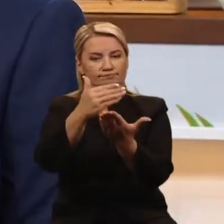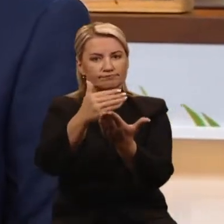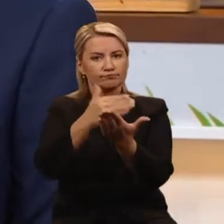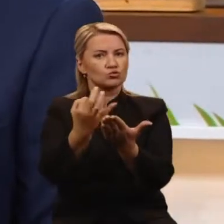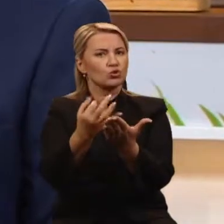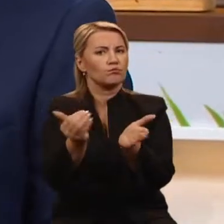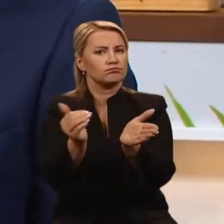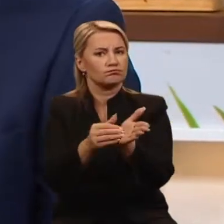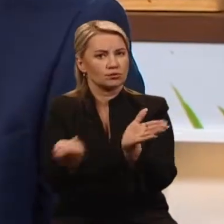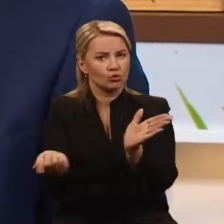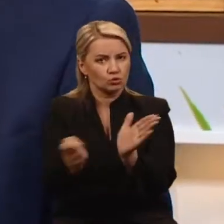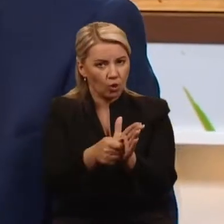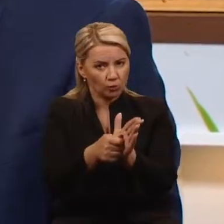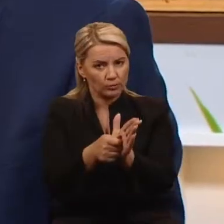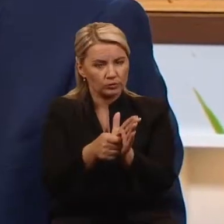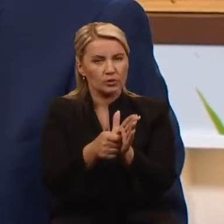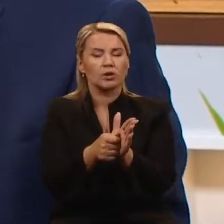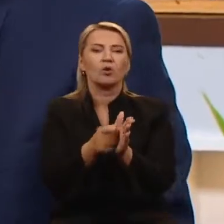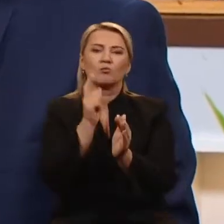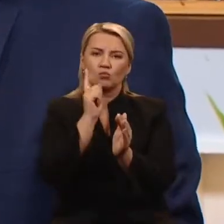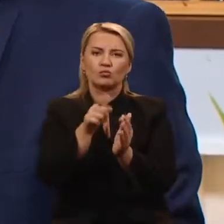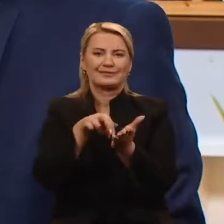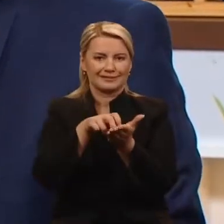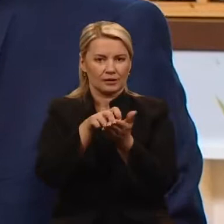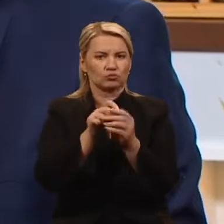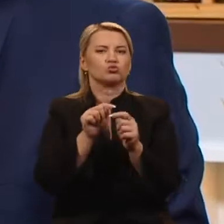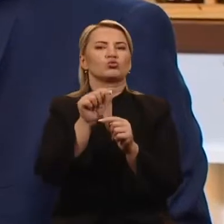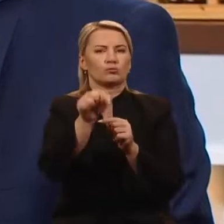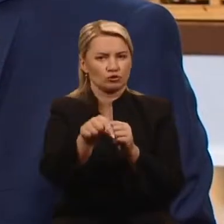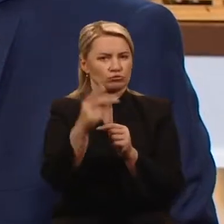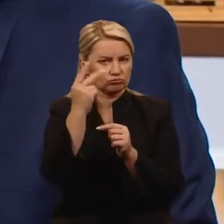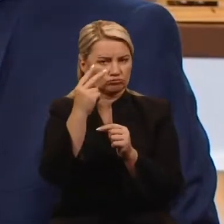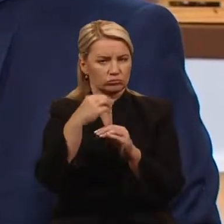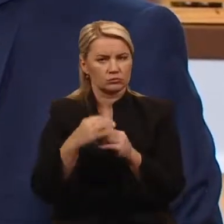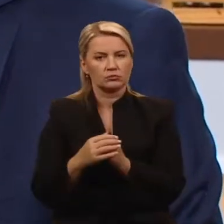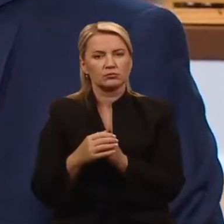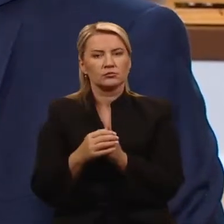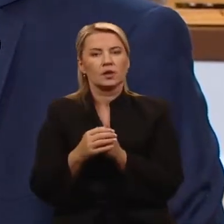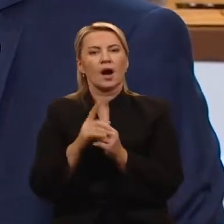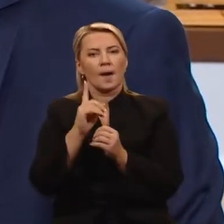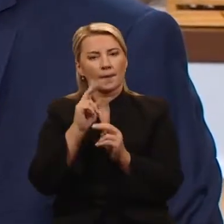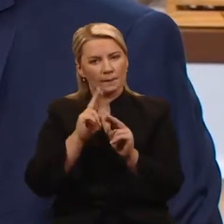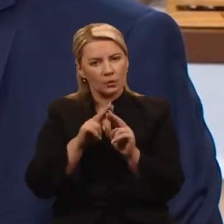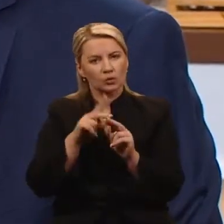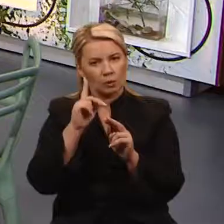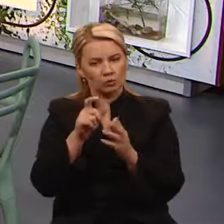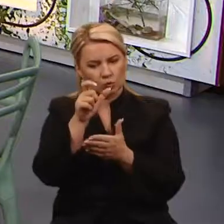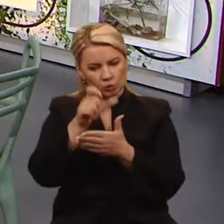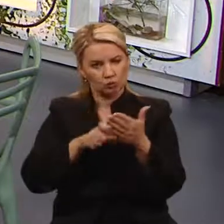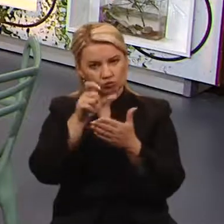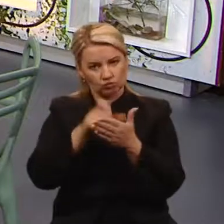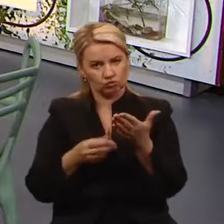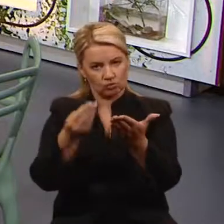nakupovány. Čili nicméně, tam předem, to je důležitá informace. I tam předem, nicméně samozřejmě tam je třeba potom předkládat i ty doklady vlastně k tomu